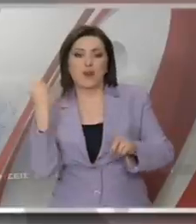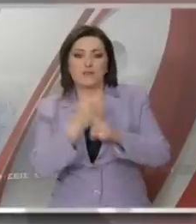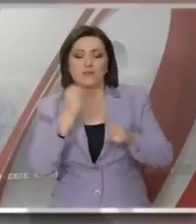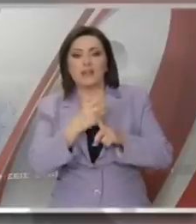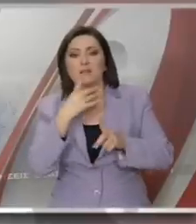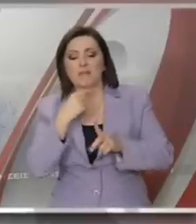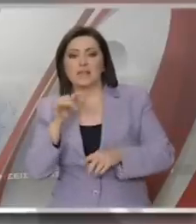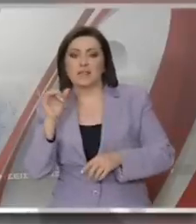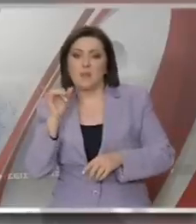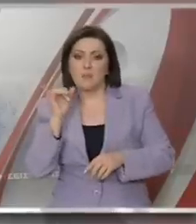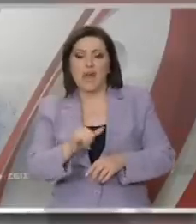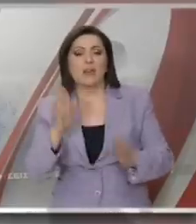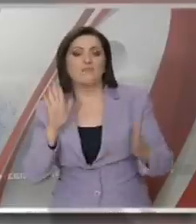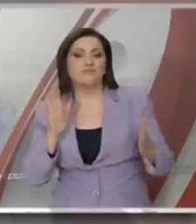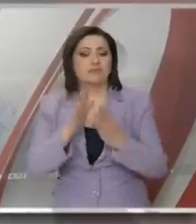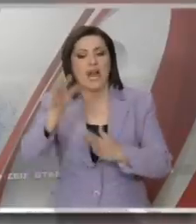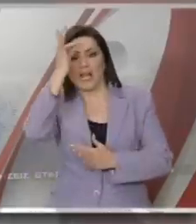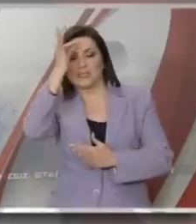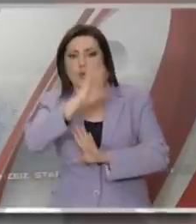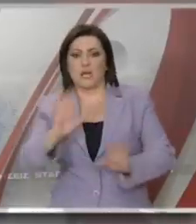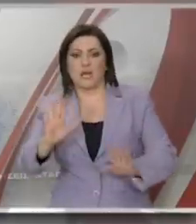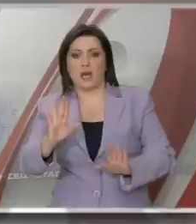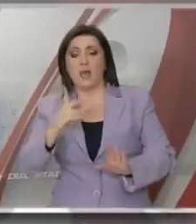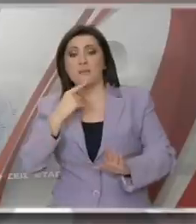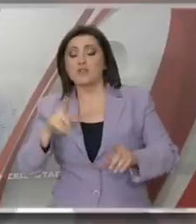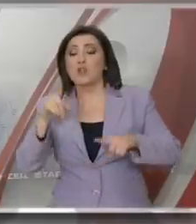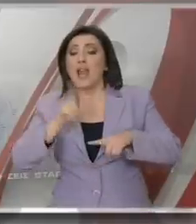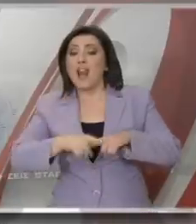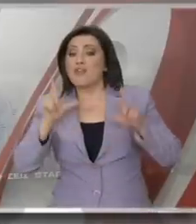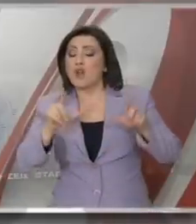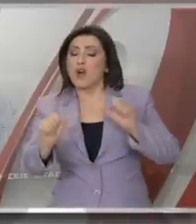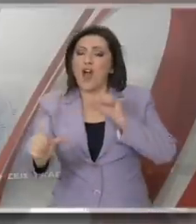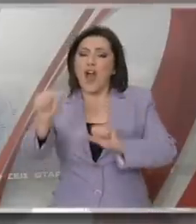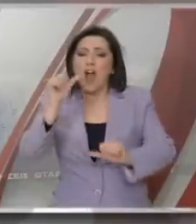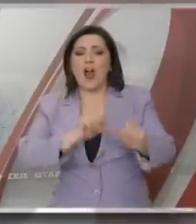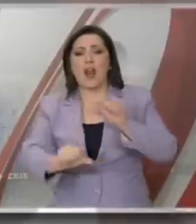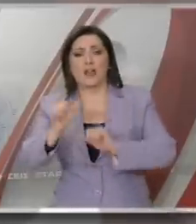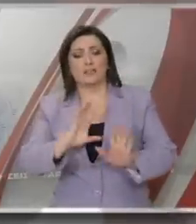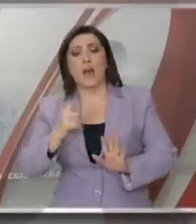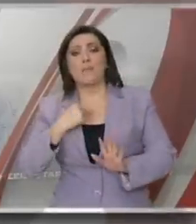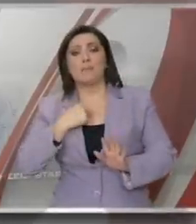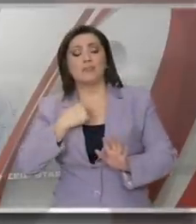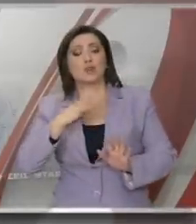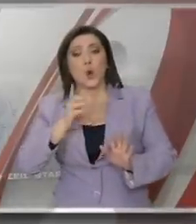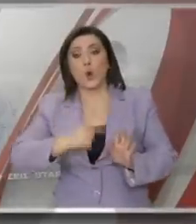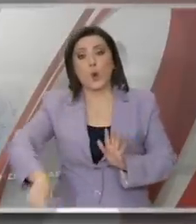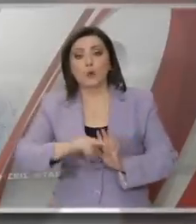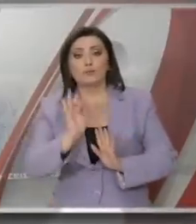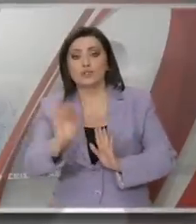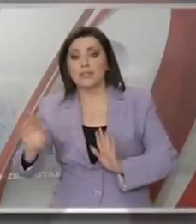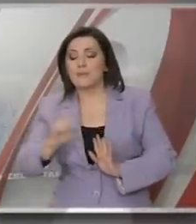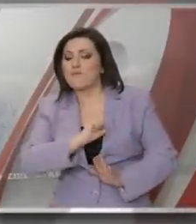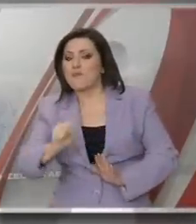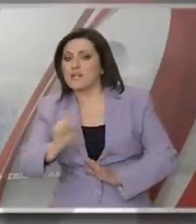μηχανισμούς αυτή η κατάσταση είναι στο χέρι μας η ελλάδα αλλάζει η ευρώπη αλλάζει ζητάμε από τον κόσμο να σπάσει το φόβο δεν του